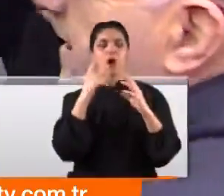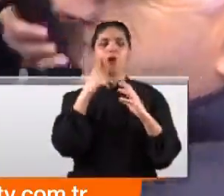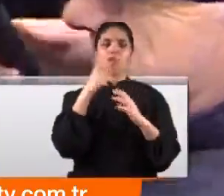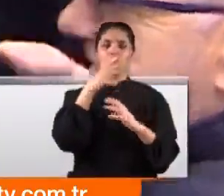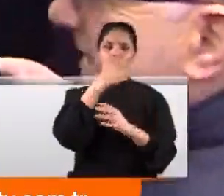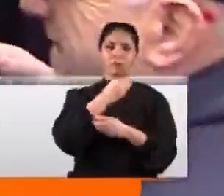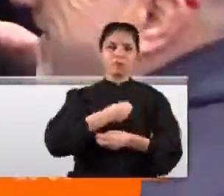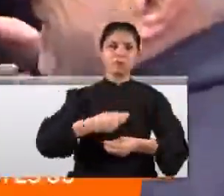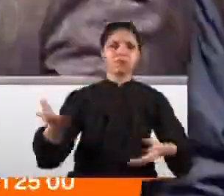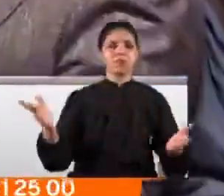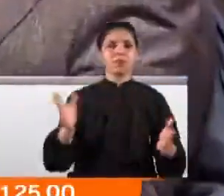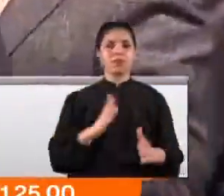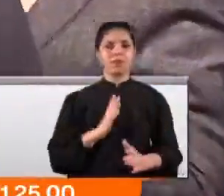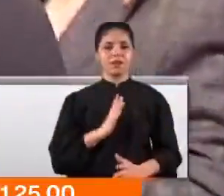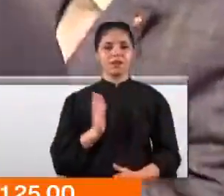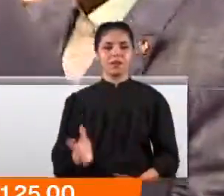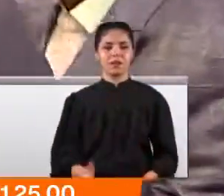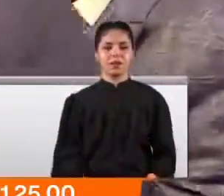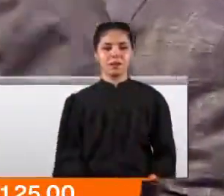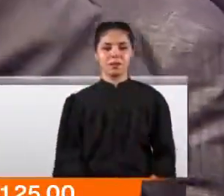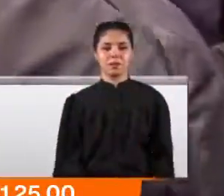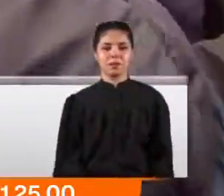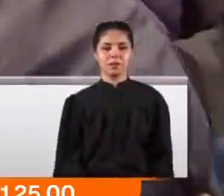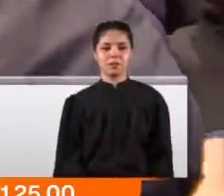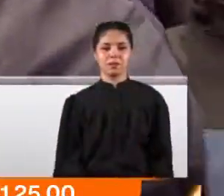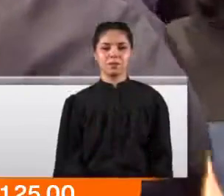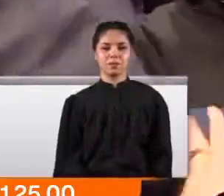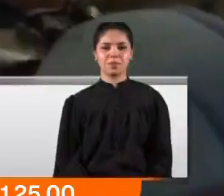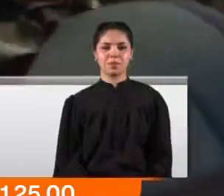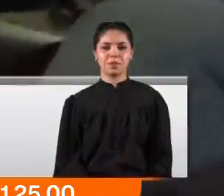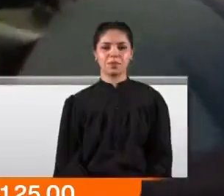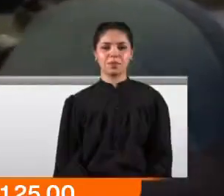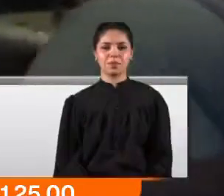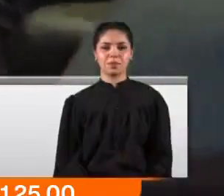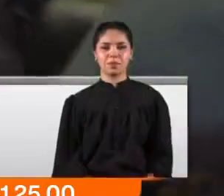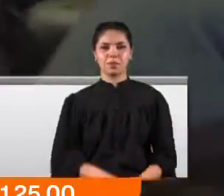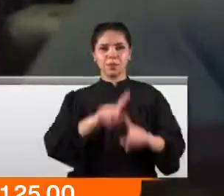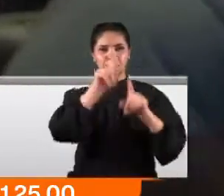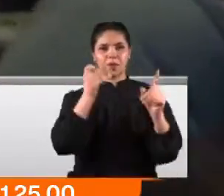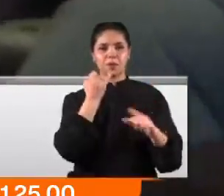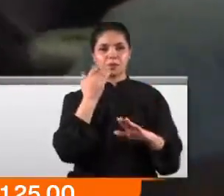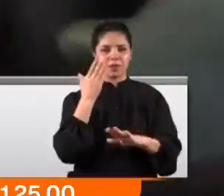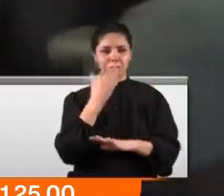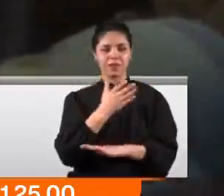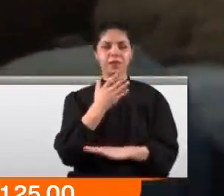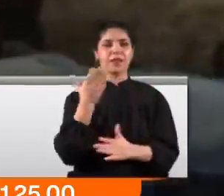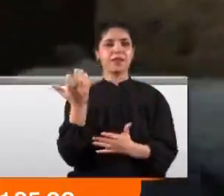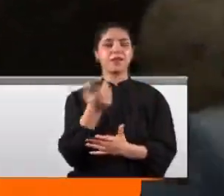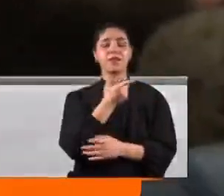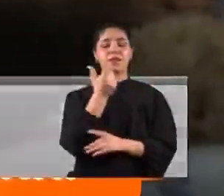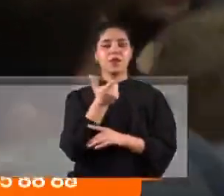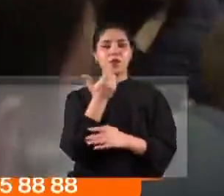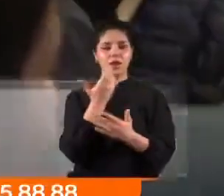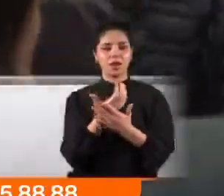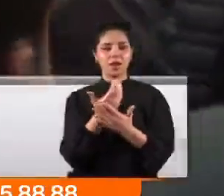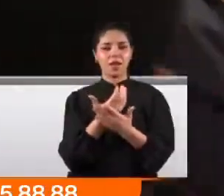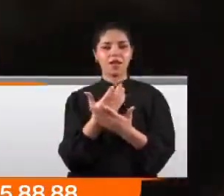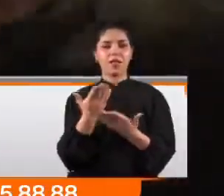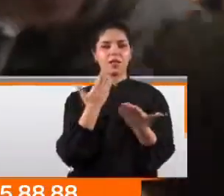gezin. Evet. Arkadaşlar buranın ıslak hamburgeri güzel biliyorsunuz. Esnaf ziyareti sırasında kayda geçen bu diyalogsa